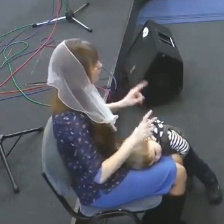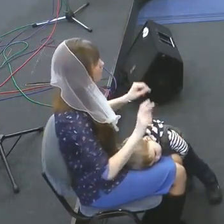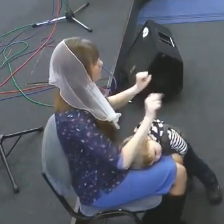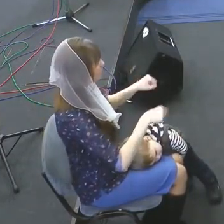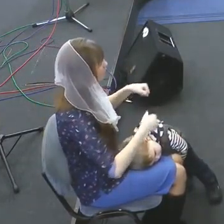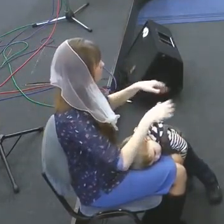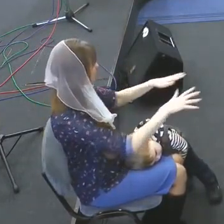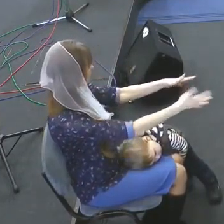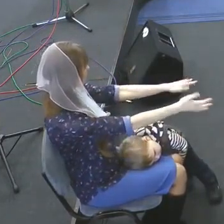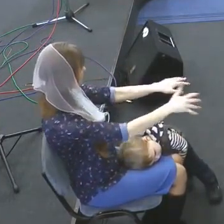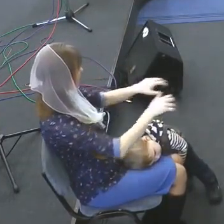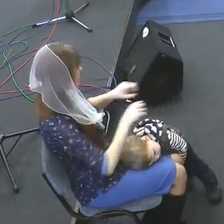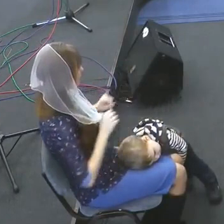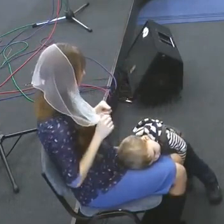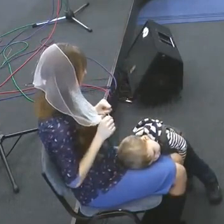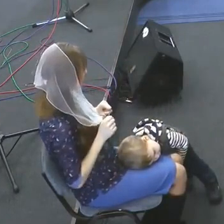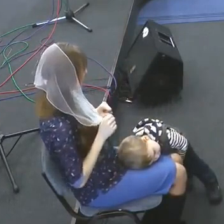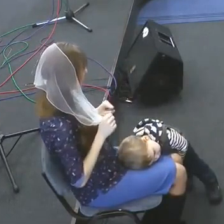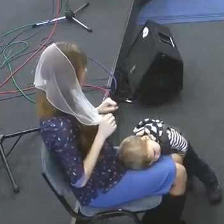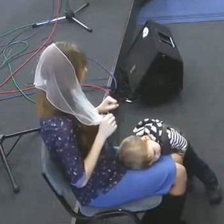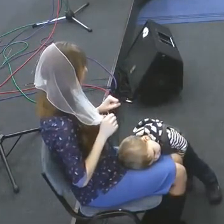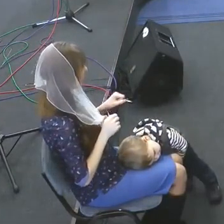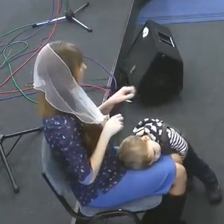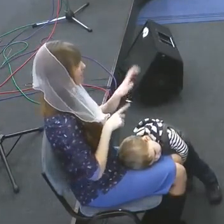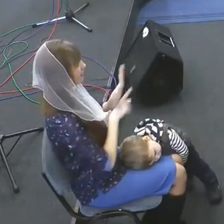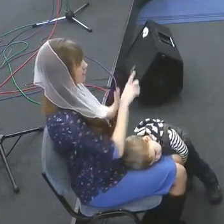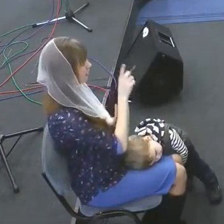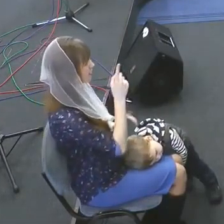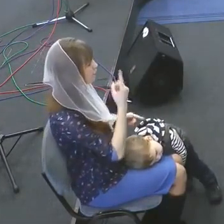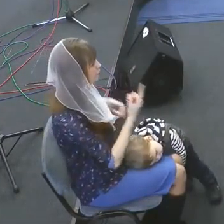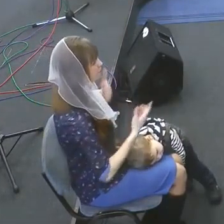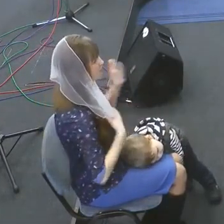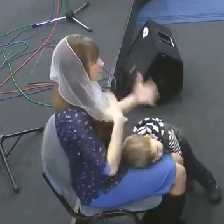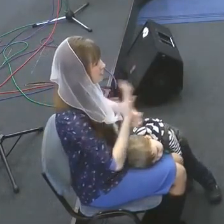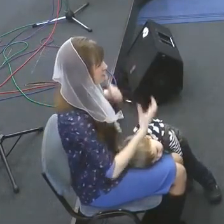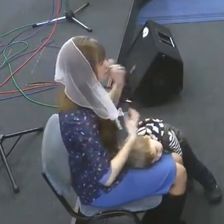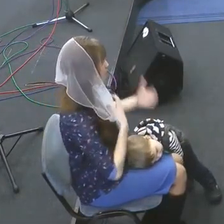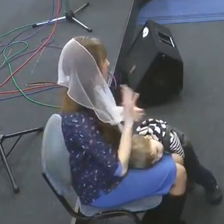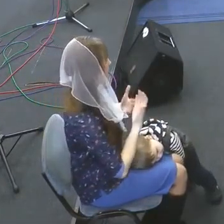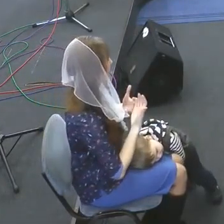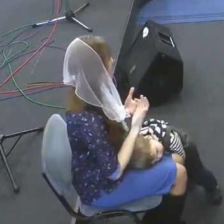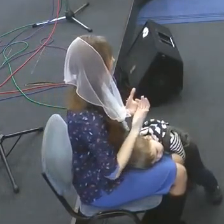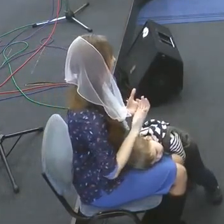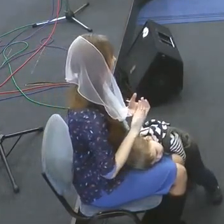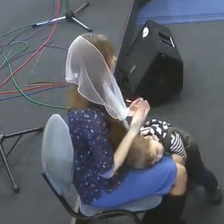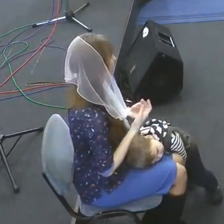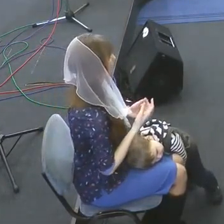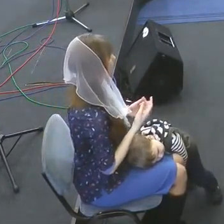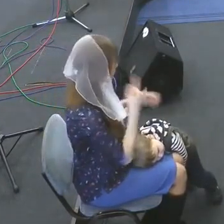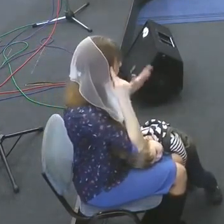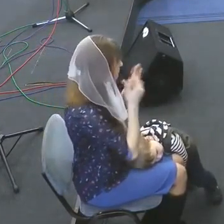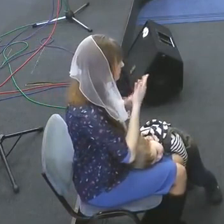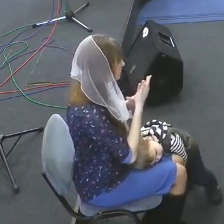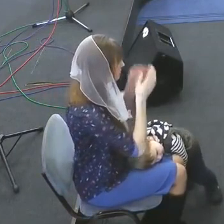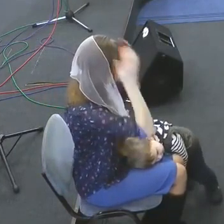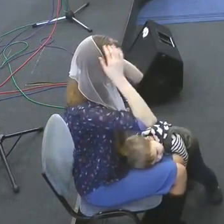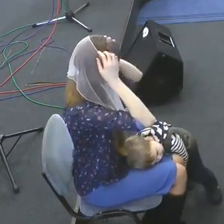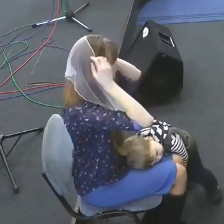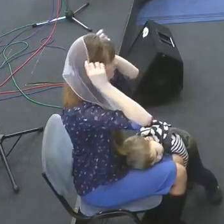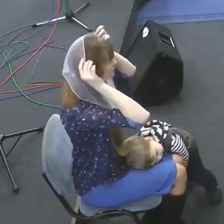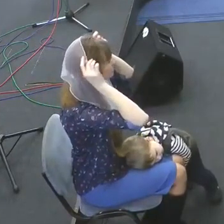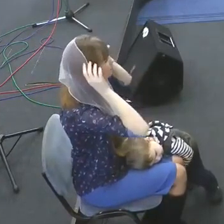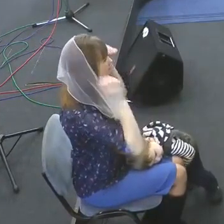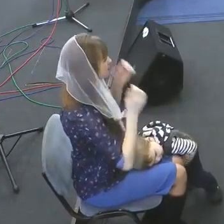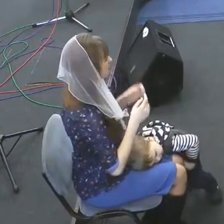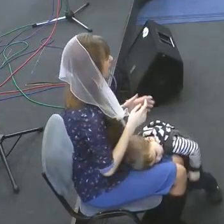що? На престол, на трон, на той стілець, звідки керують.